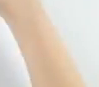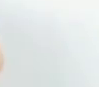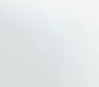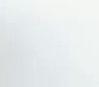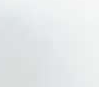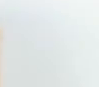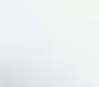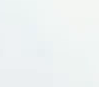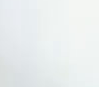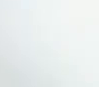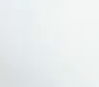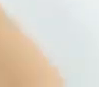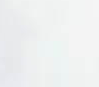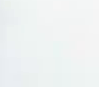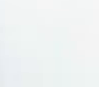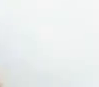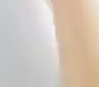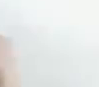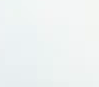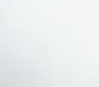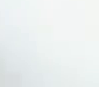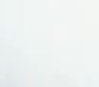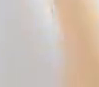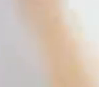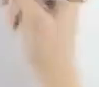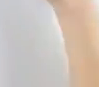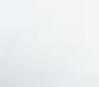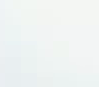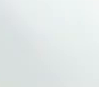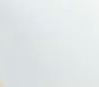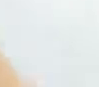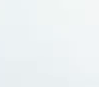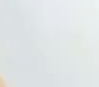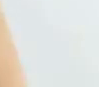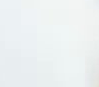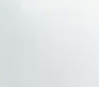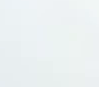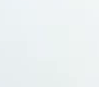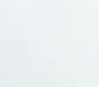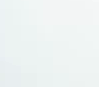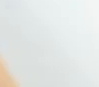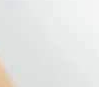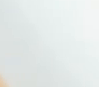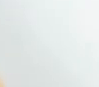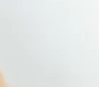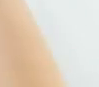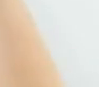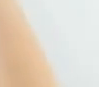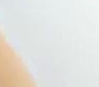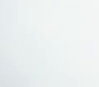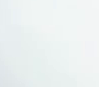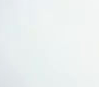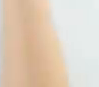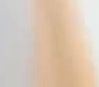turishga o'rgatish lozim. Qish bo'lishiga qaramay, yotishdan avval bolaning xonasidagi havo almashib turish tavsiya qilinadi. Bola kechgacha